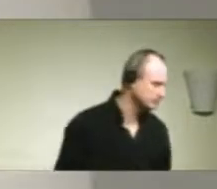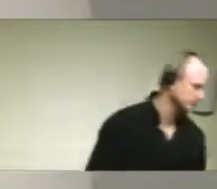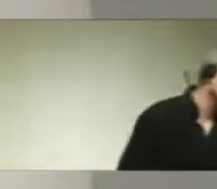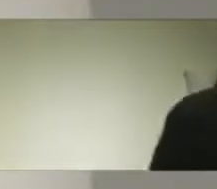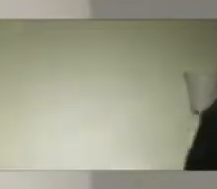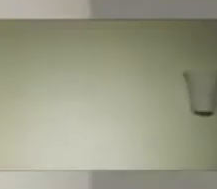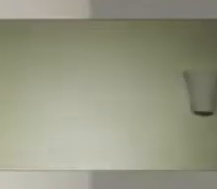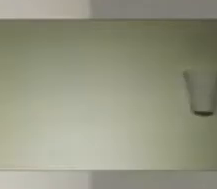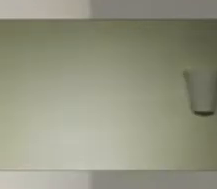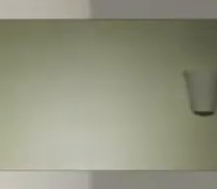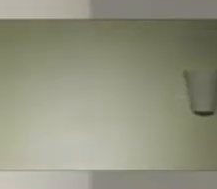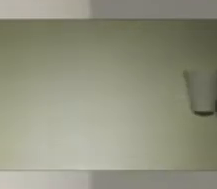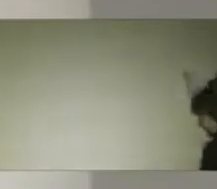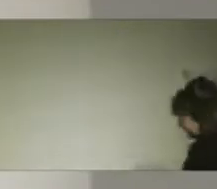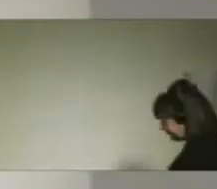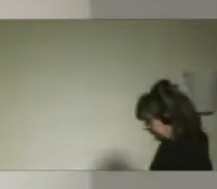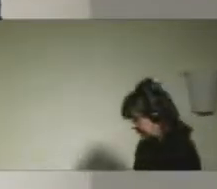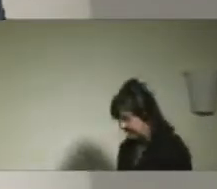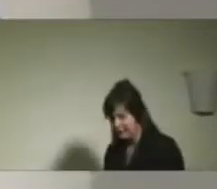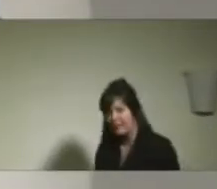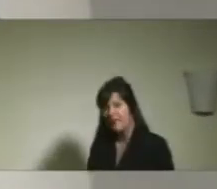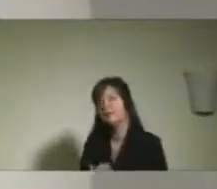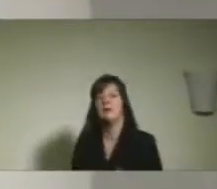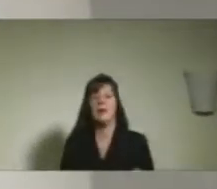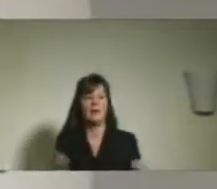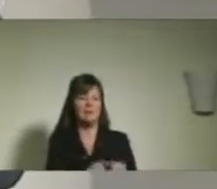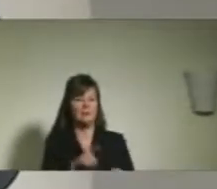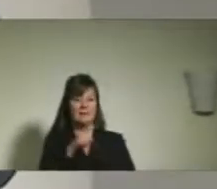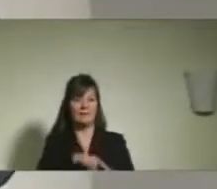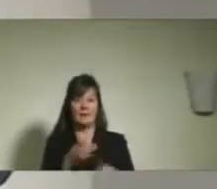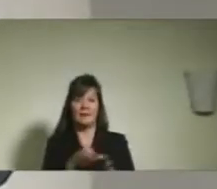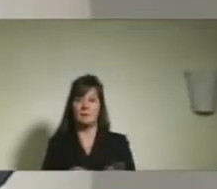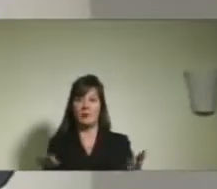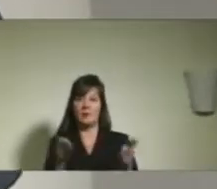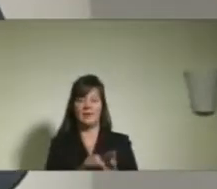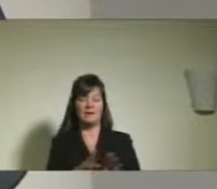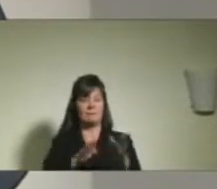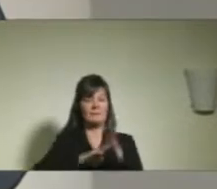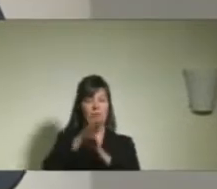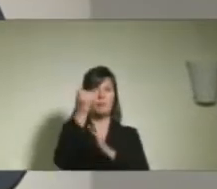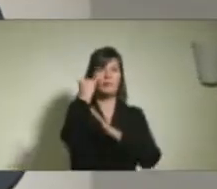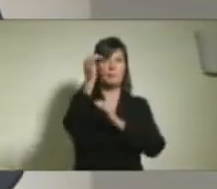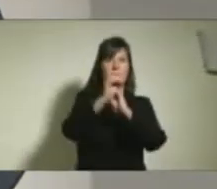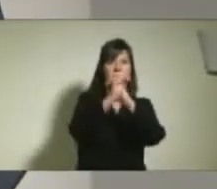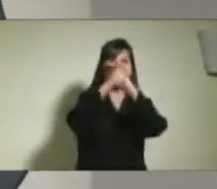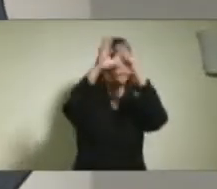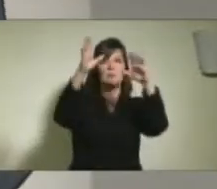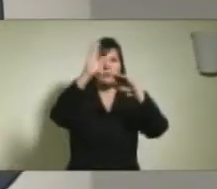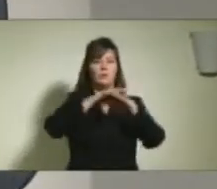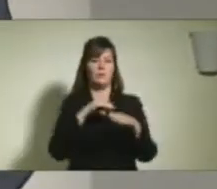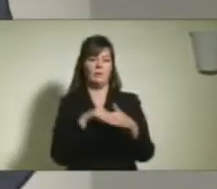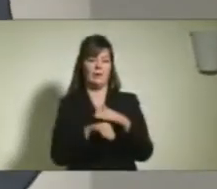notre vision parce que la question des banques fait partie de notre vision de l'avenir. Et on a développé